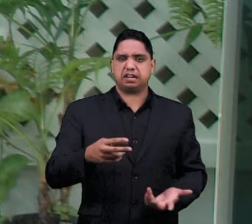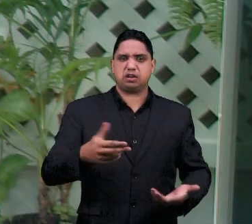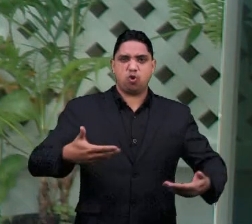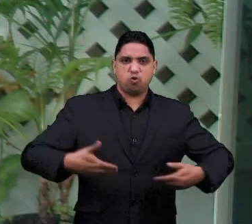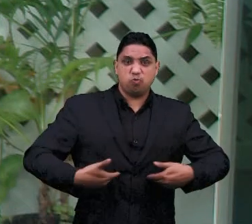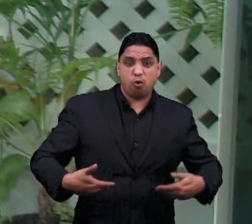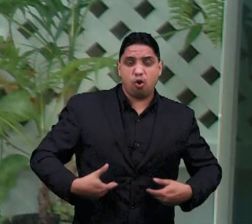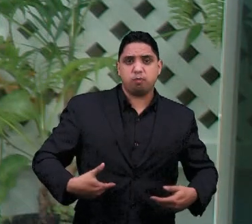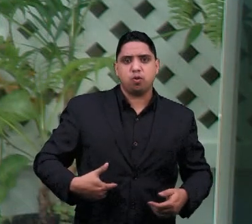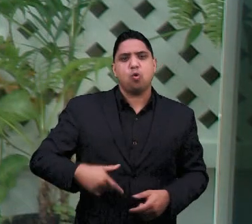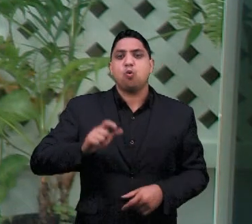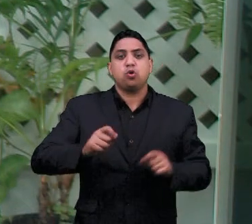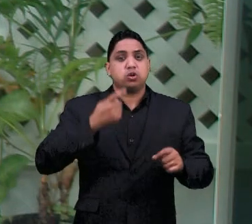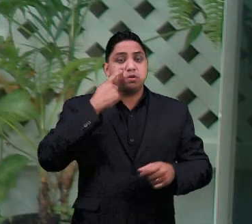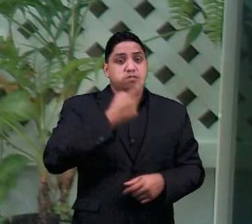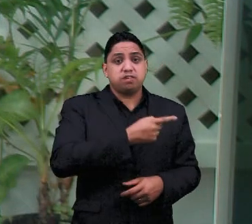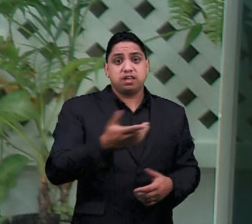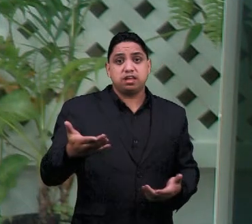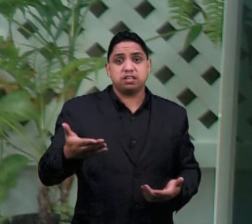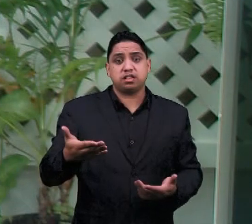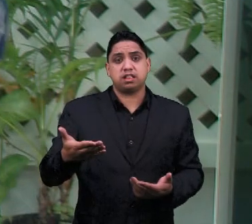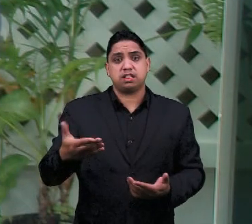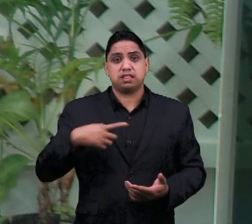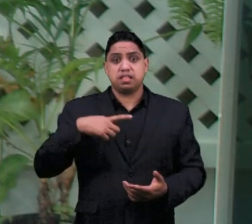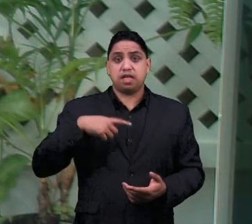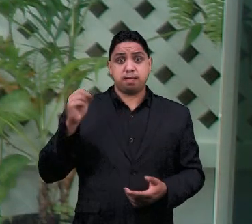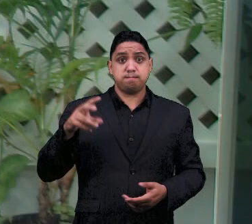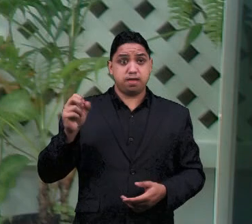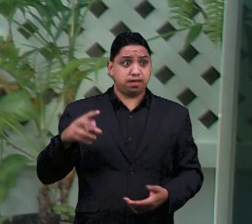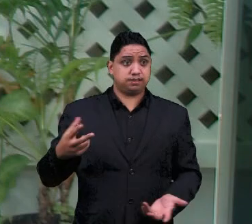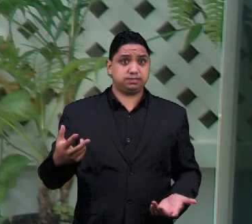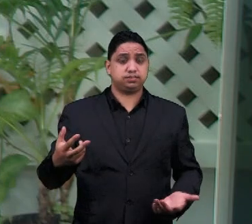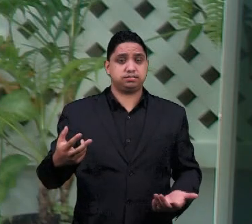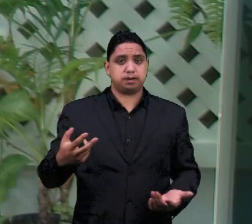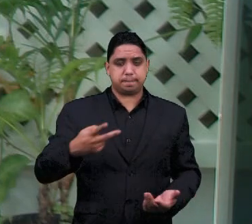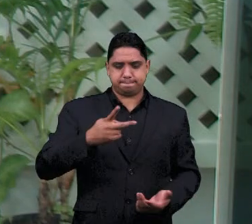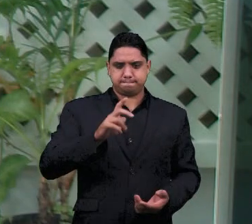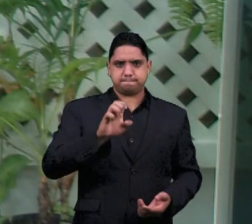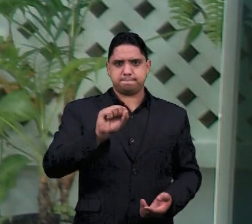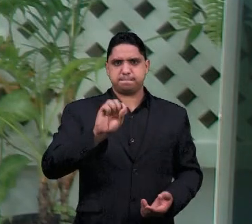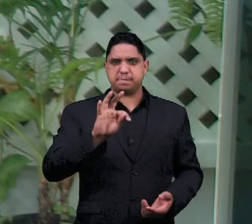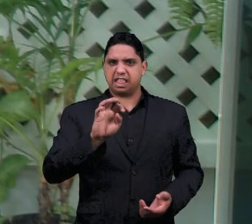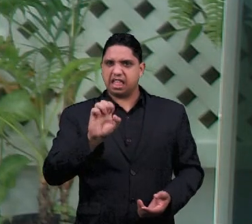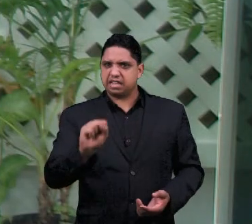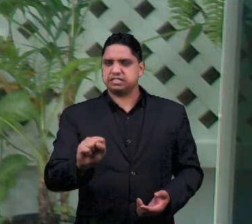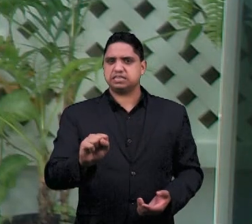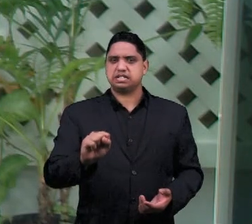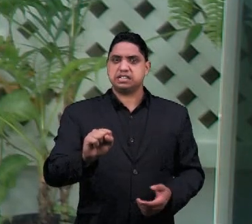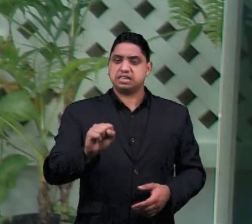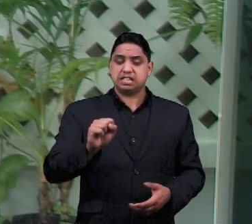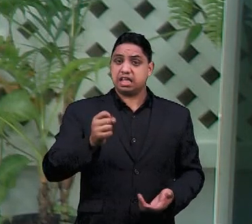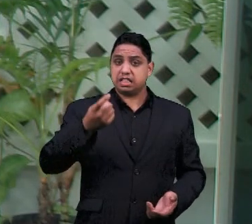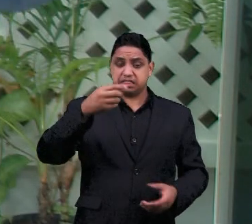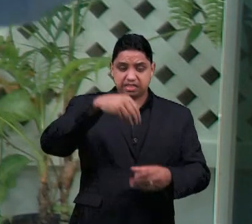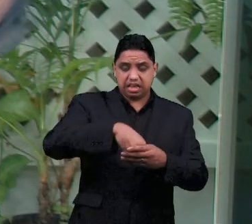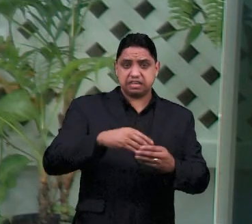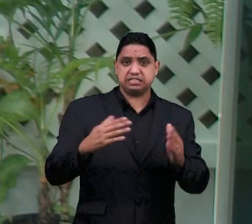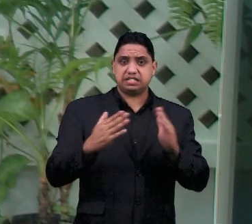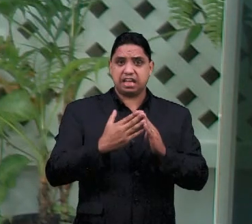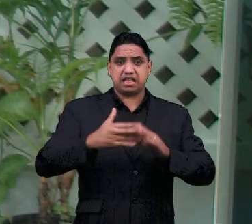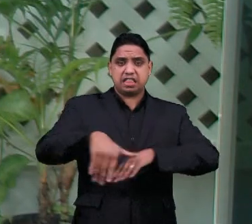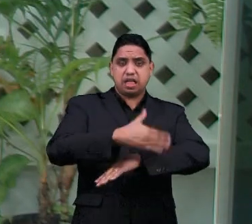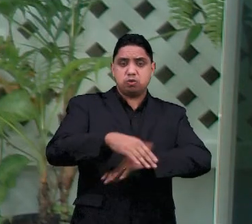contre nation, les pestilences, famines, qu'est-ce que nous sommes en train de voir? Nous sommes en train de vivre